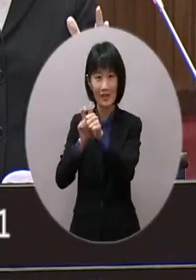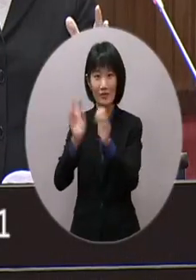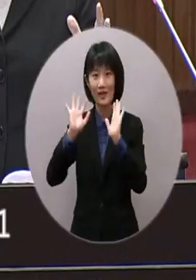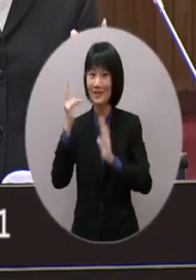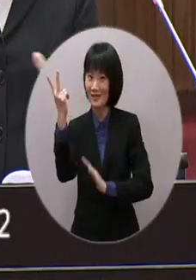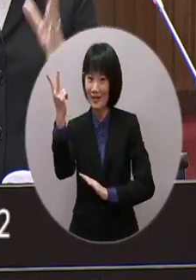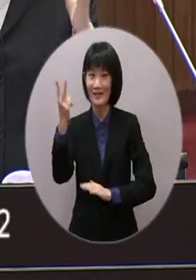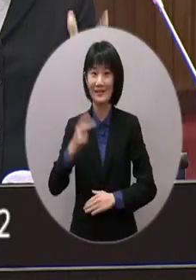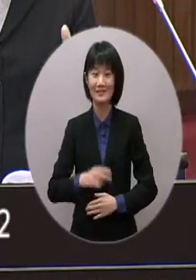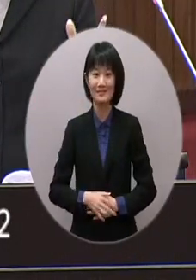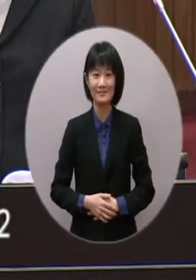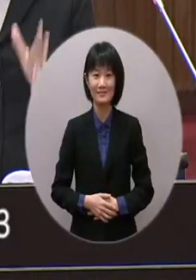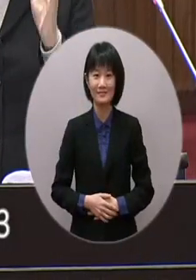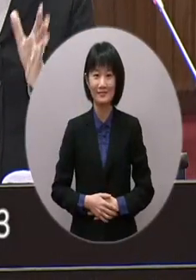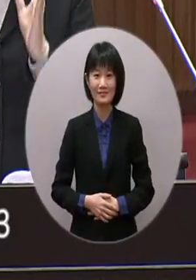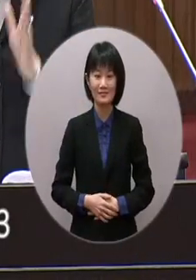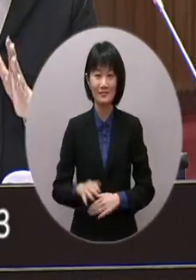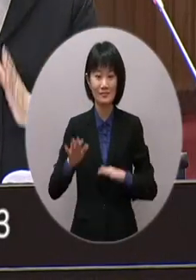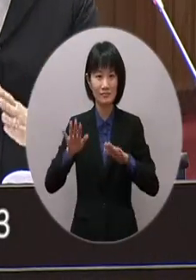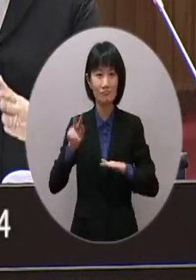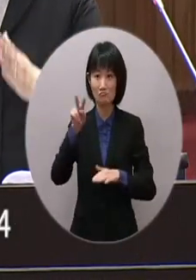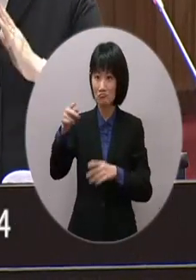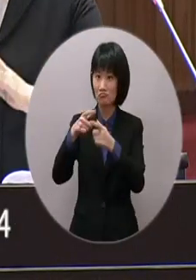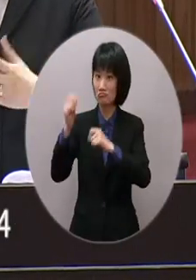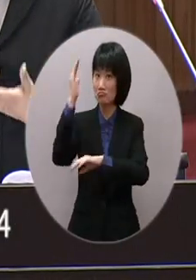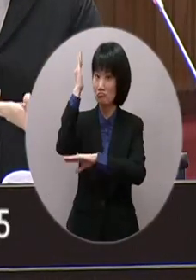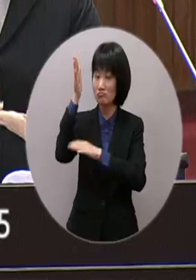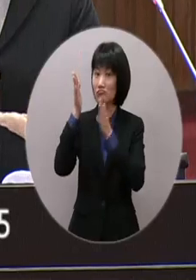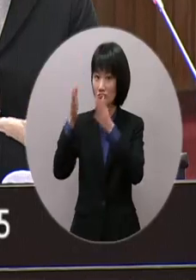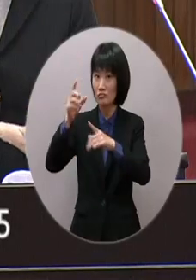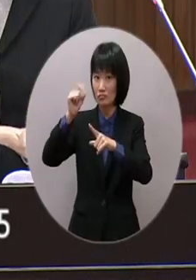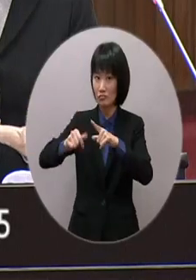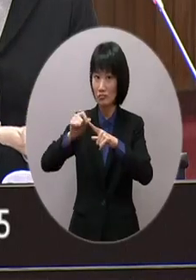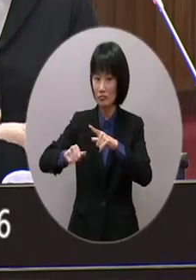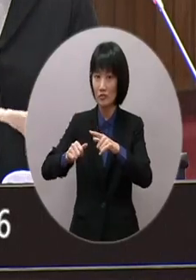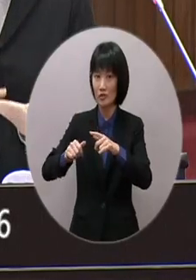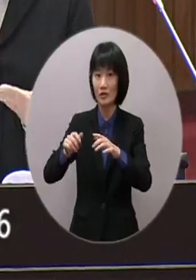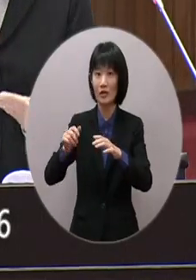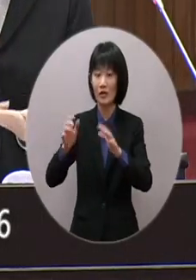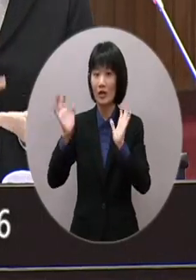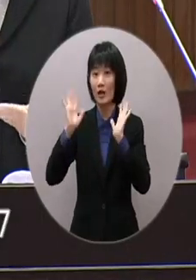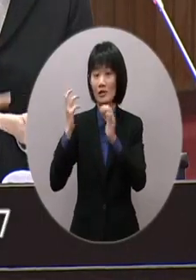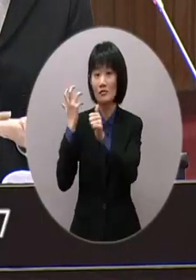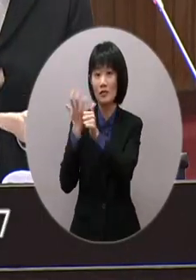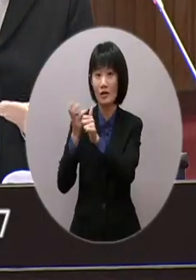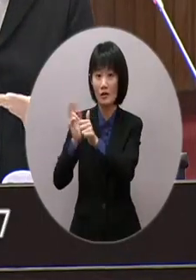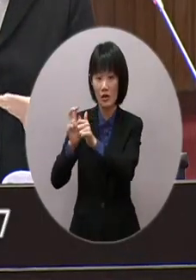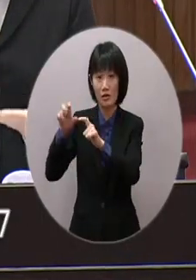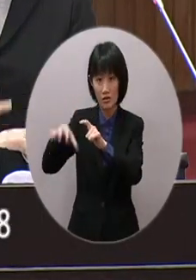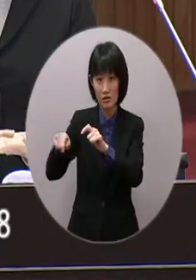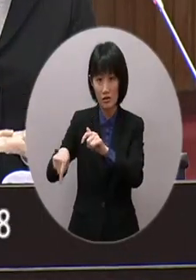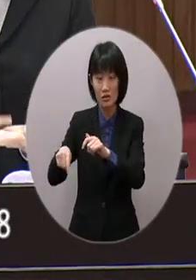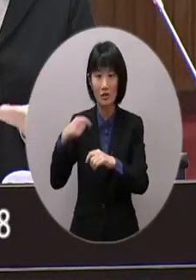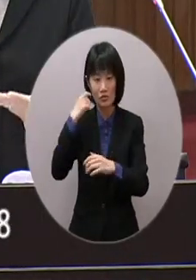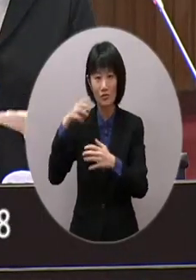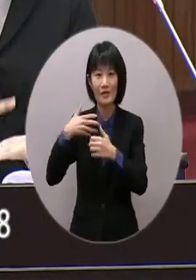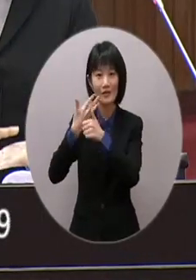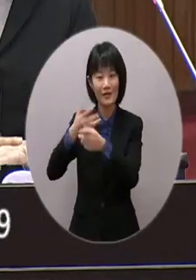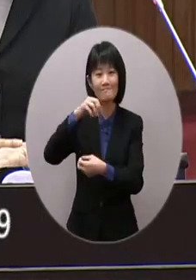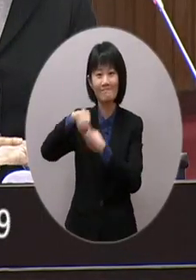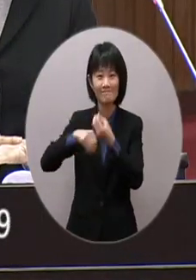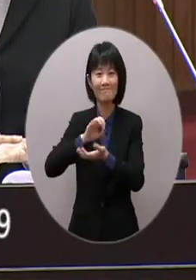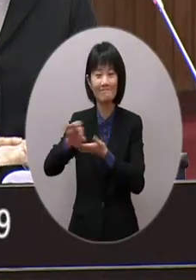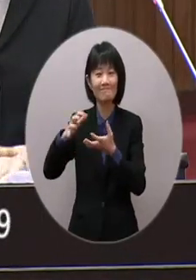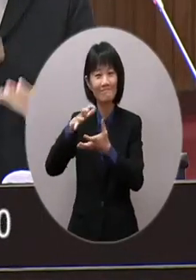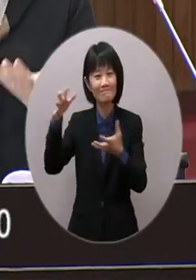是这个的部分就是我们看到日本政府对企业托儿他们给予的一些弹性跟